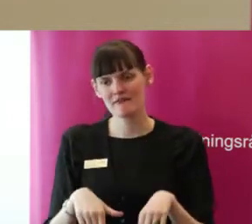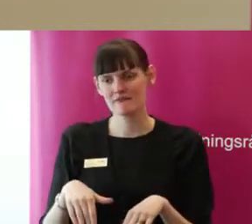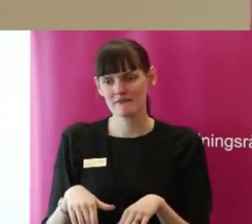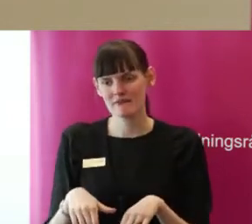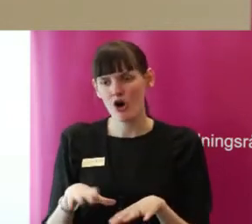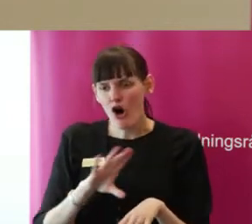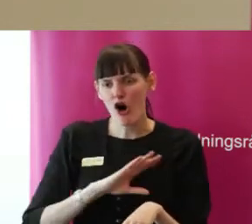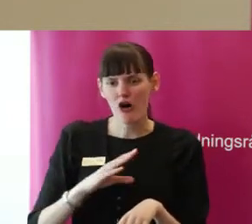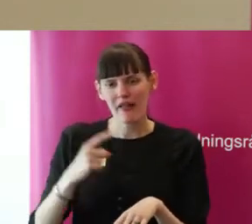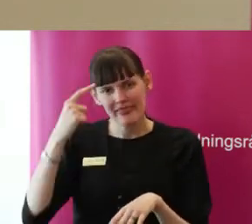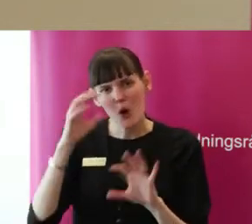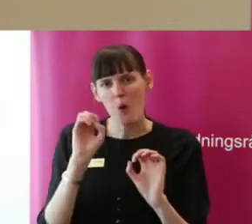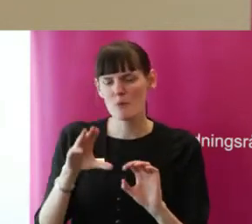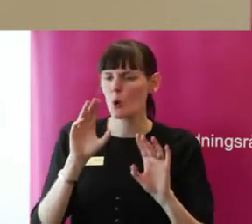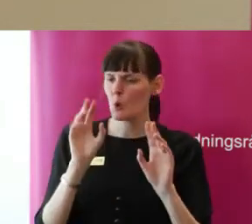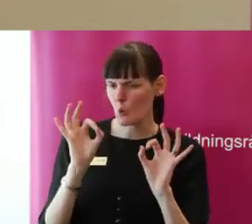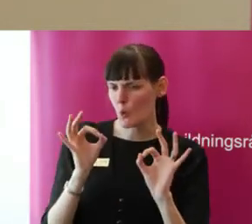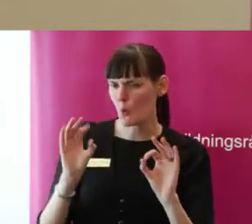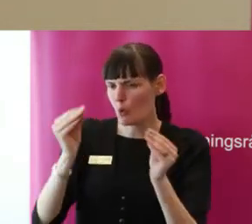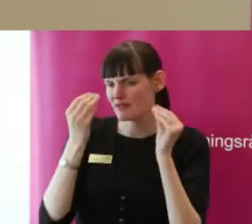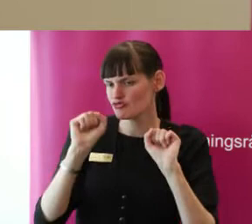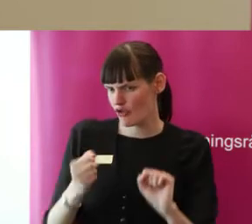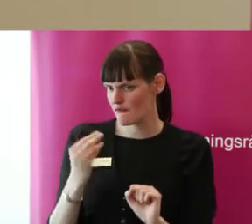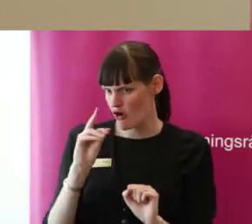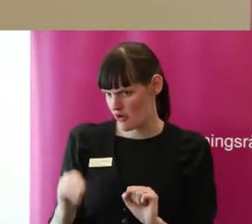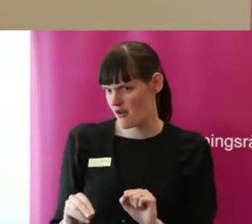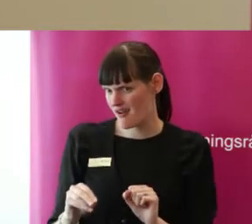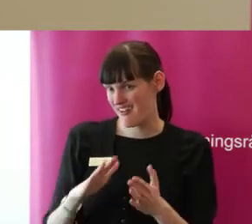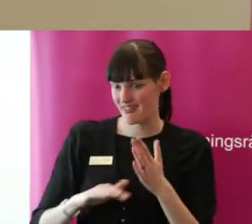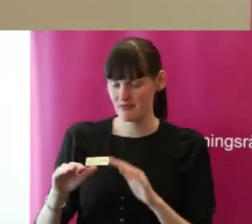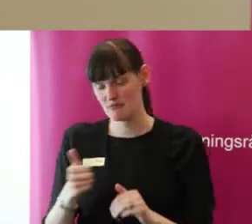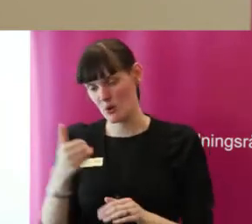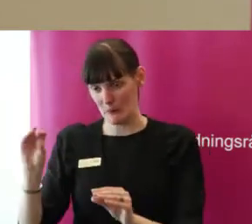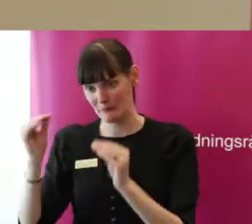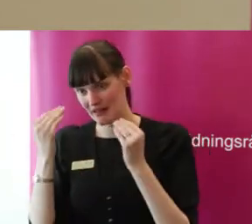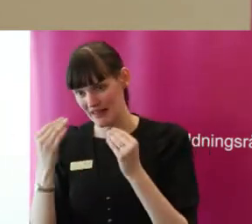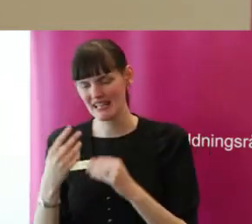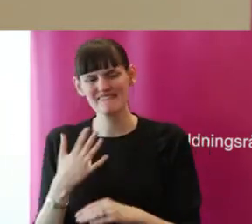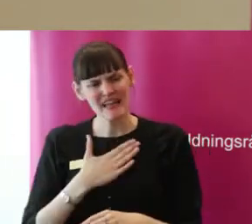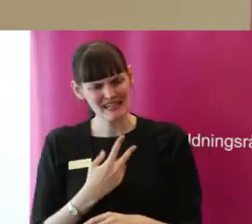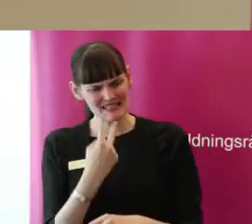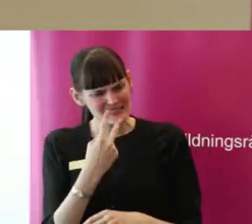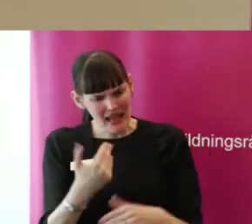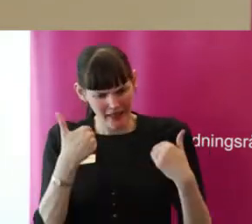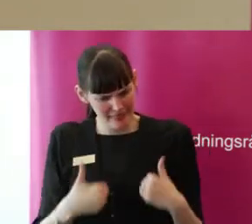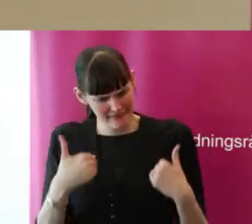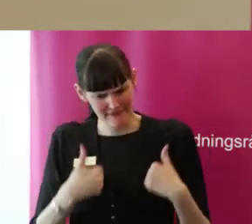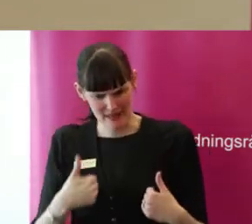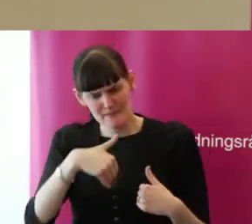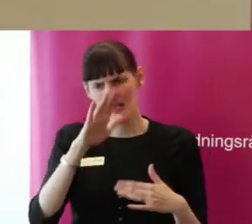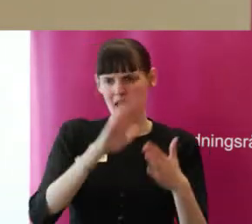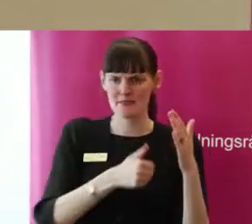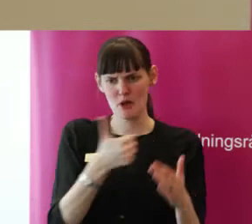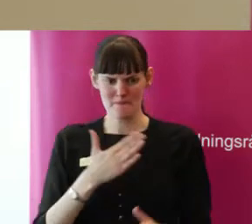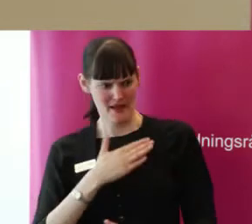utbildning. Man sätter den enskilda individen mer i centrum än själva ämnet.